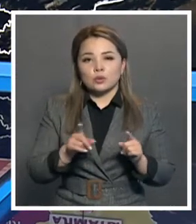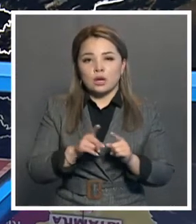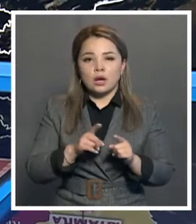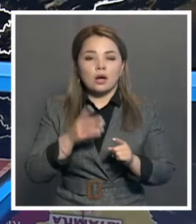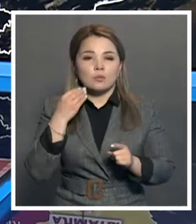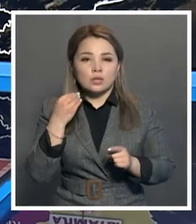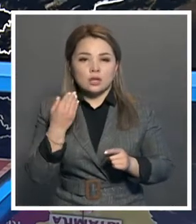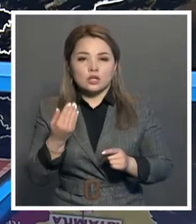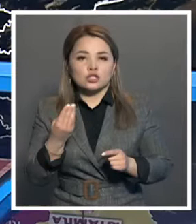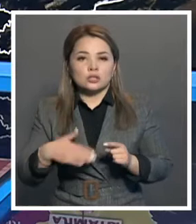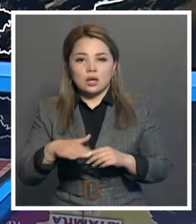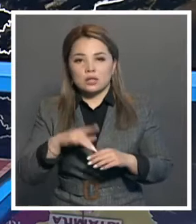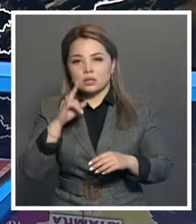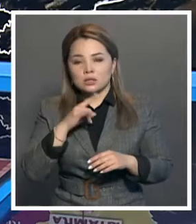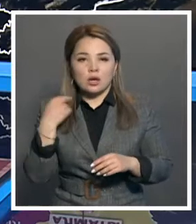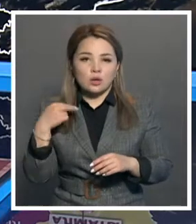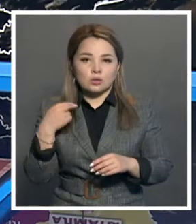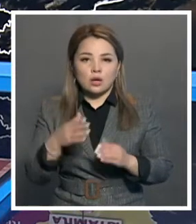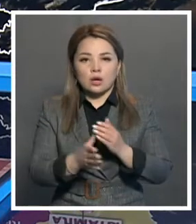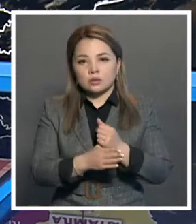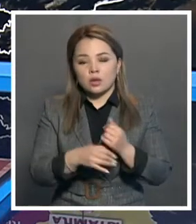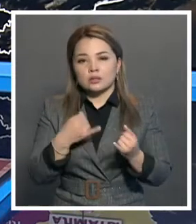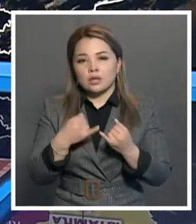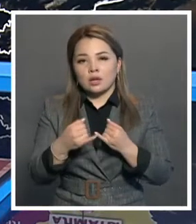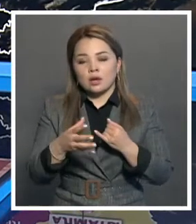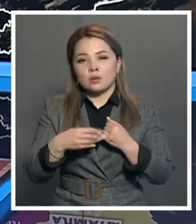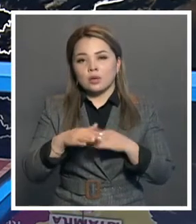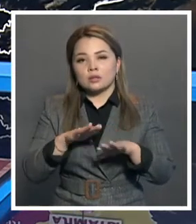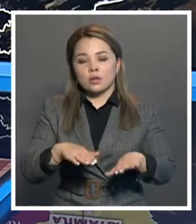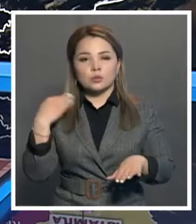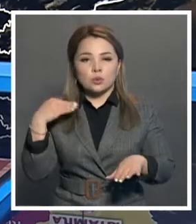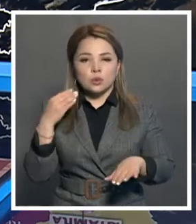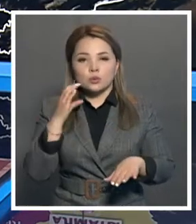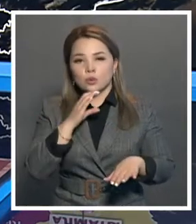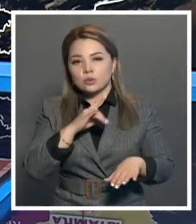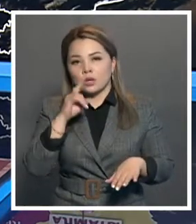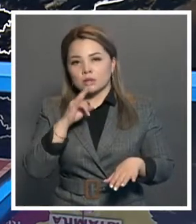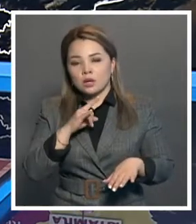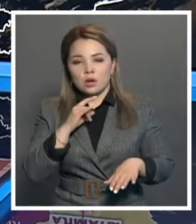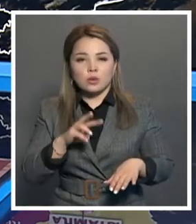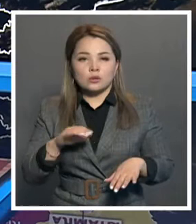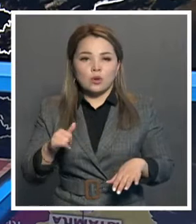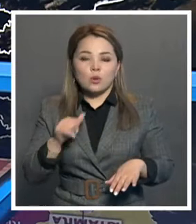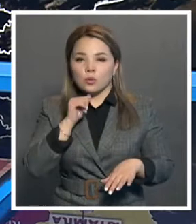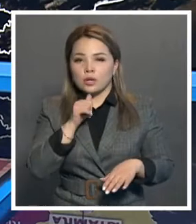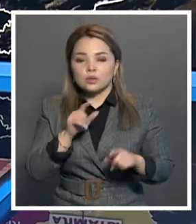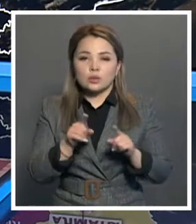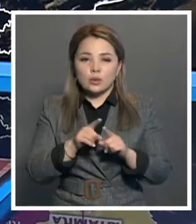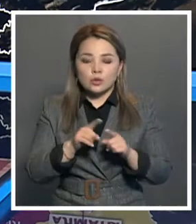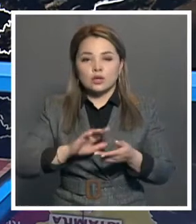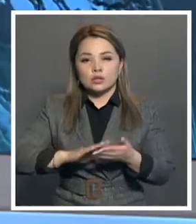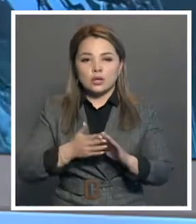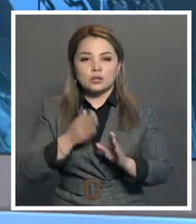Алматы, Шығыс Қазақстан, Ақтөбе және Атырау облыстары сары аймақта. Әзірге тек Түркістан, Солтүстік Қазақстан, Маңғыстау және Қостанай облыстарында